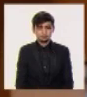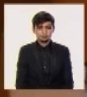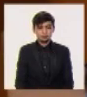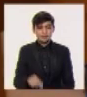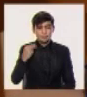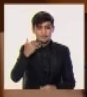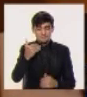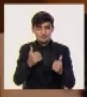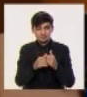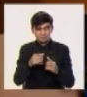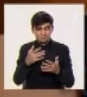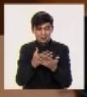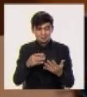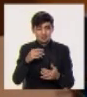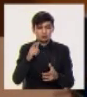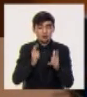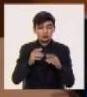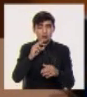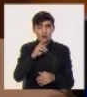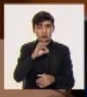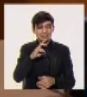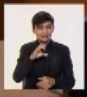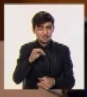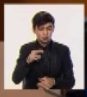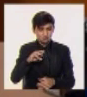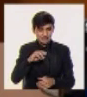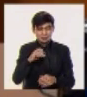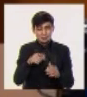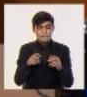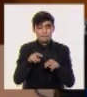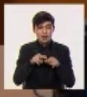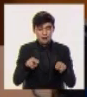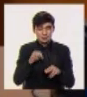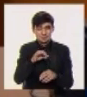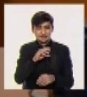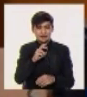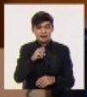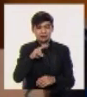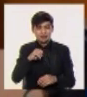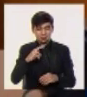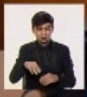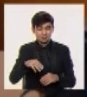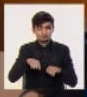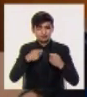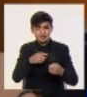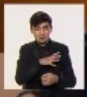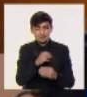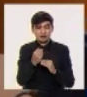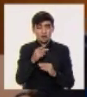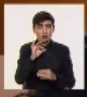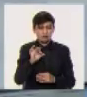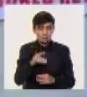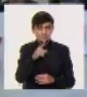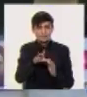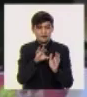Полномочия президента Кыргызстана, согласно Конституции страны, переходят спикеру парламента Канату Исаеву. На эту должность 13 октября